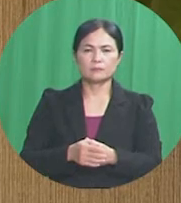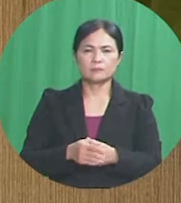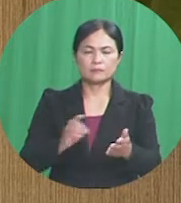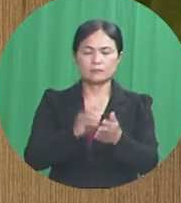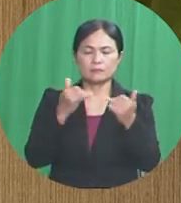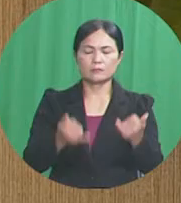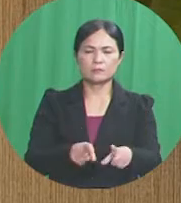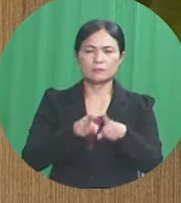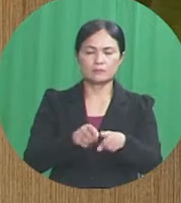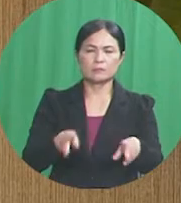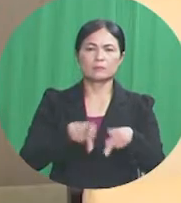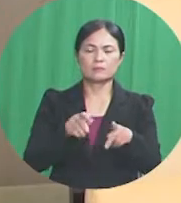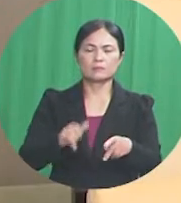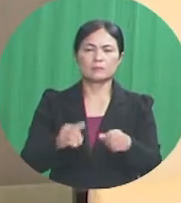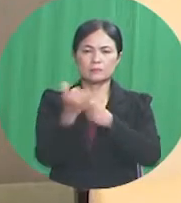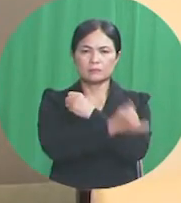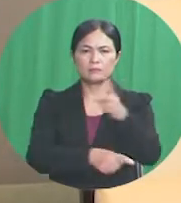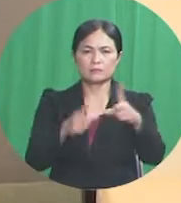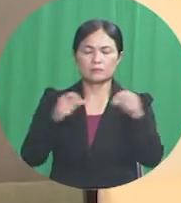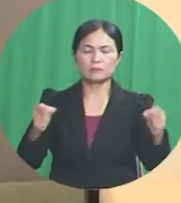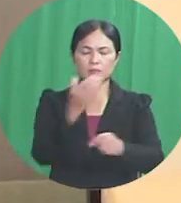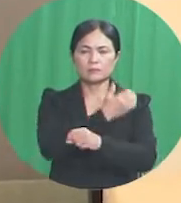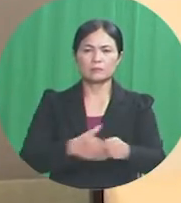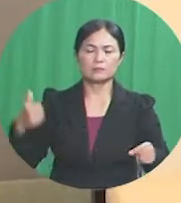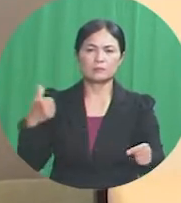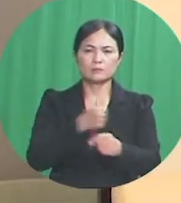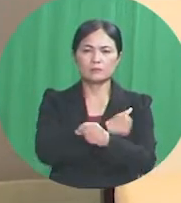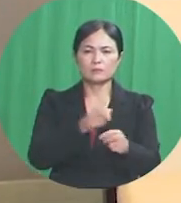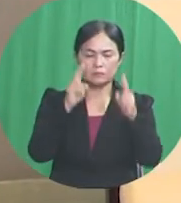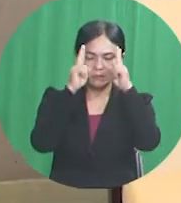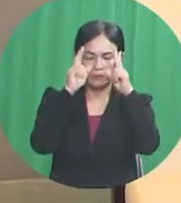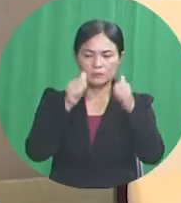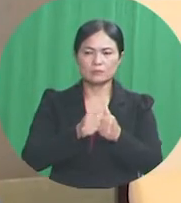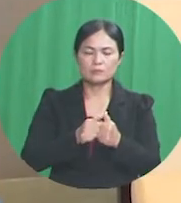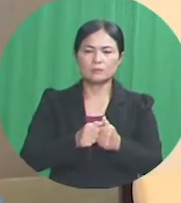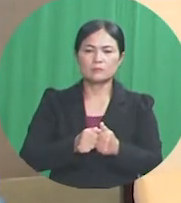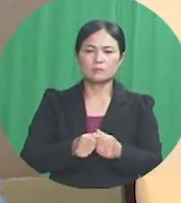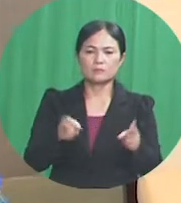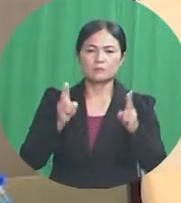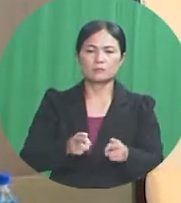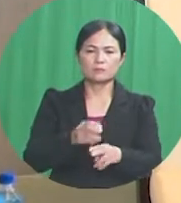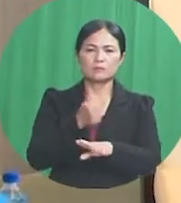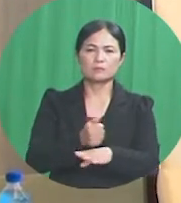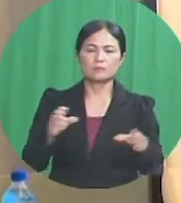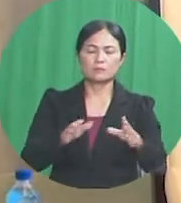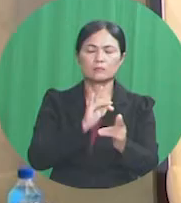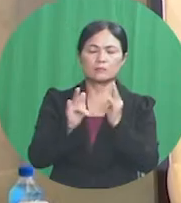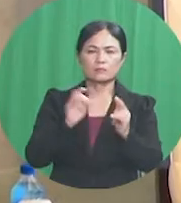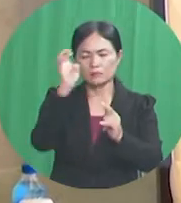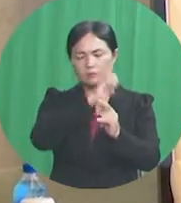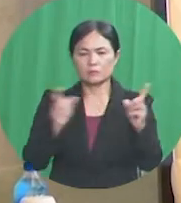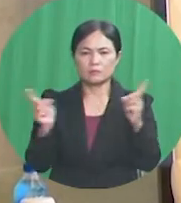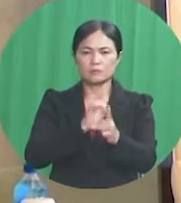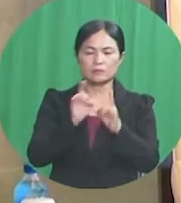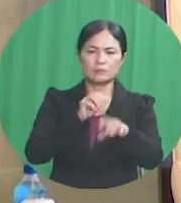នៅក្នុងសប្តាហ៍នេះដែរក្នុងឱកាសស្នាក់នៅប្រទេសជប៉ុនសម្តេចអគ្គមហាសេនាបតីតេជោហ៊ុនសែនបានអនុញ្ញាតឲ្យប្រធានក្រុមប្រឹក្សាអឺរ៉ុបចូលជួបពិ